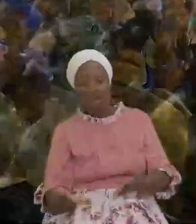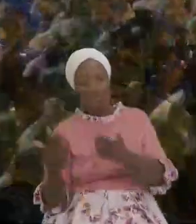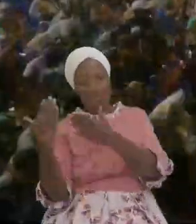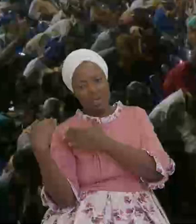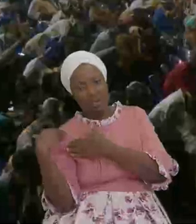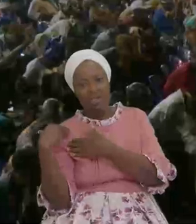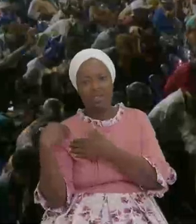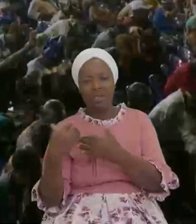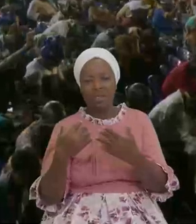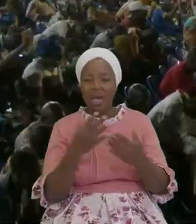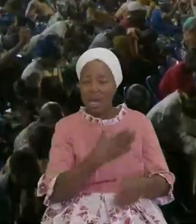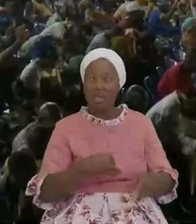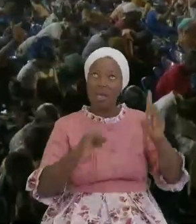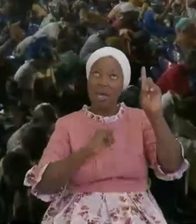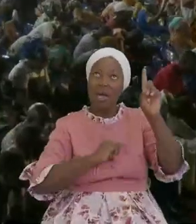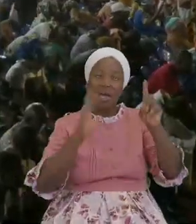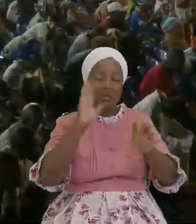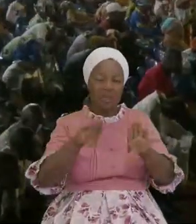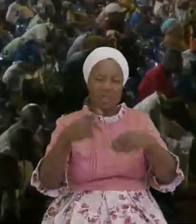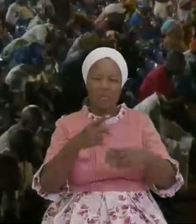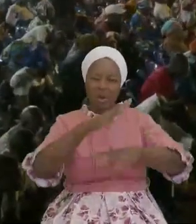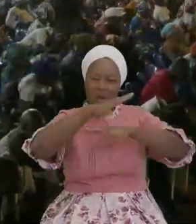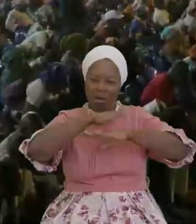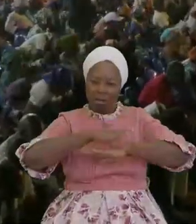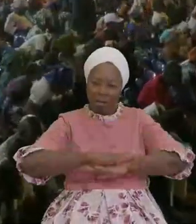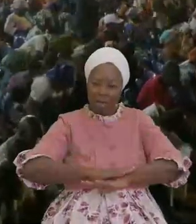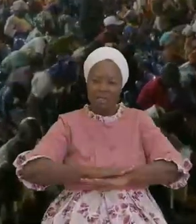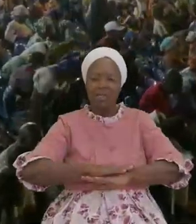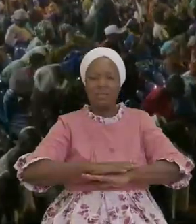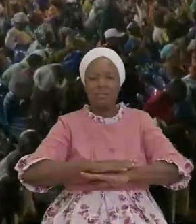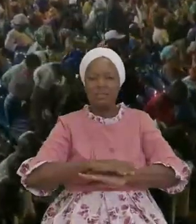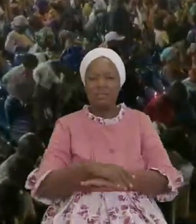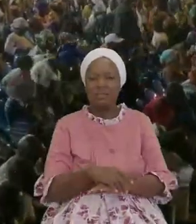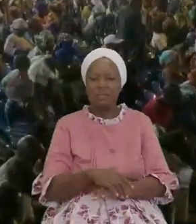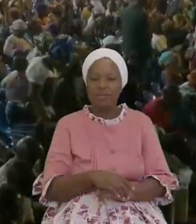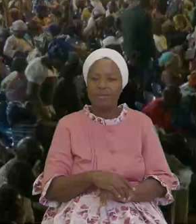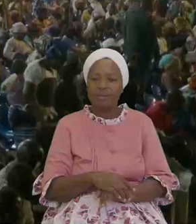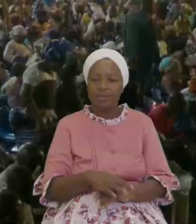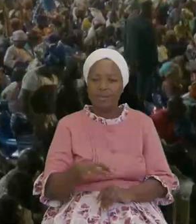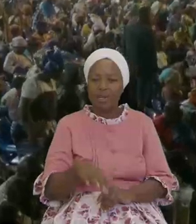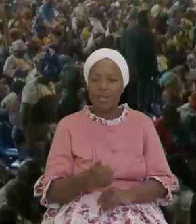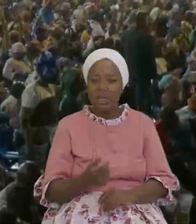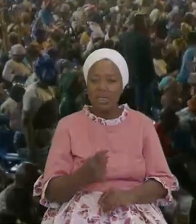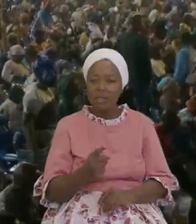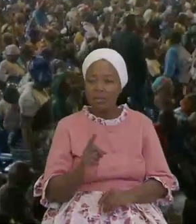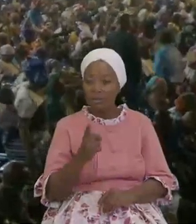et chargées. Et je vous donnerai du repos.